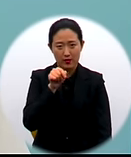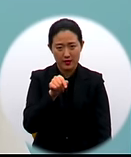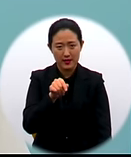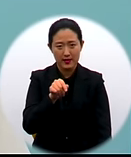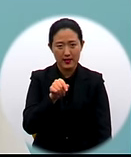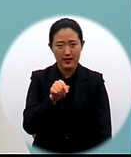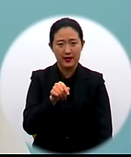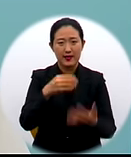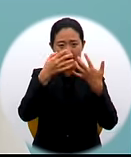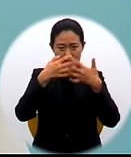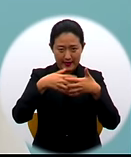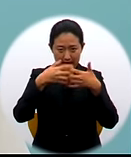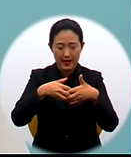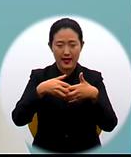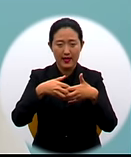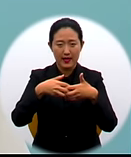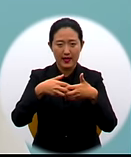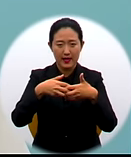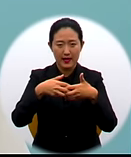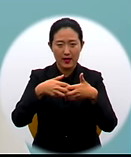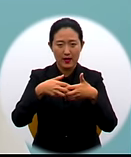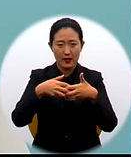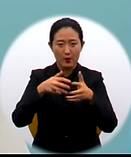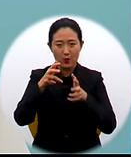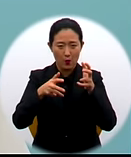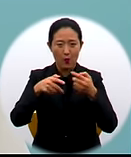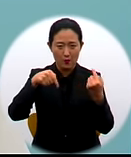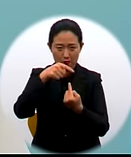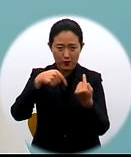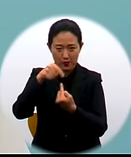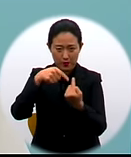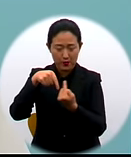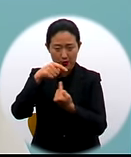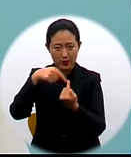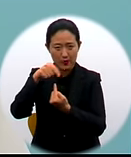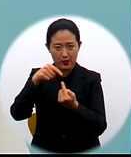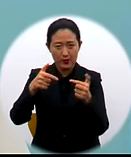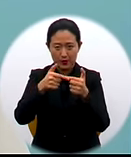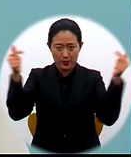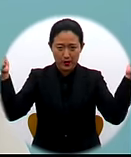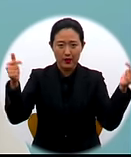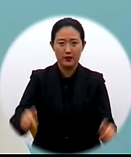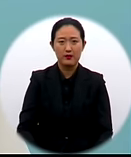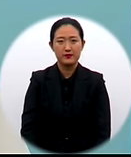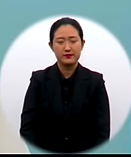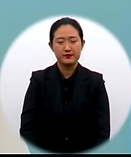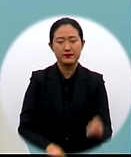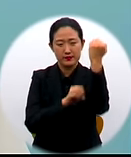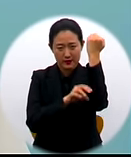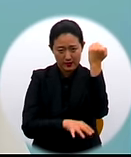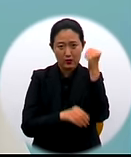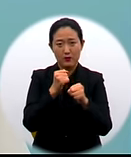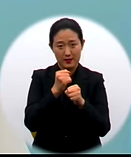역량을 가진 이 기계와 공업화를 가진 어떤 특정 국가, 특정 기업이 아주 빠르게 자기들의 시장을 확장시킬 수 있는